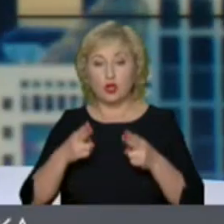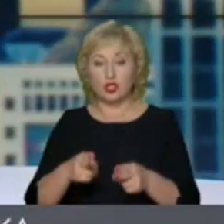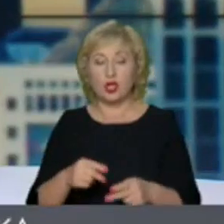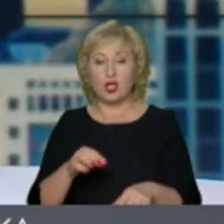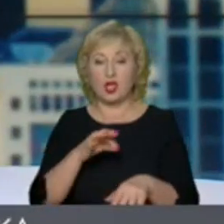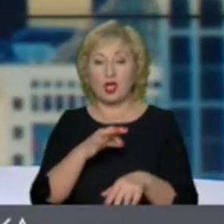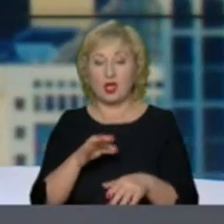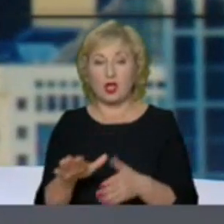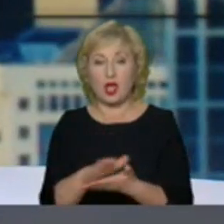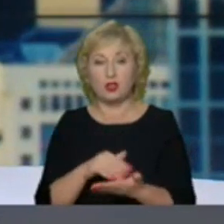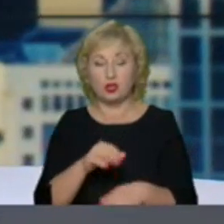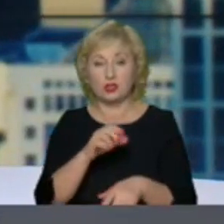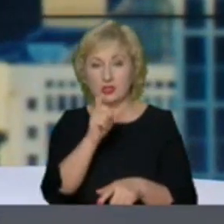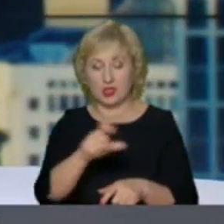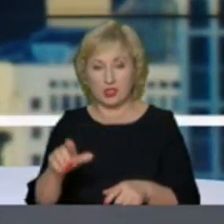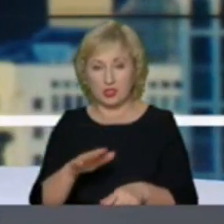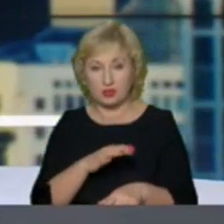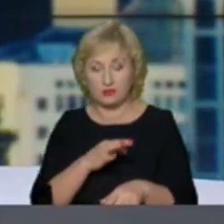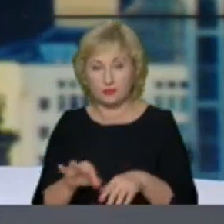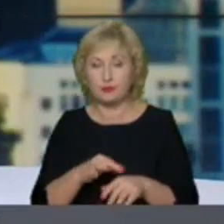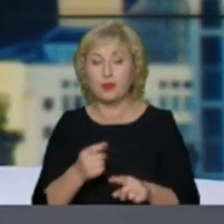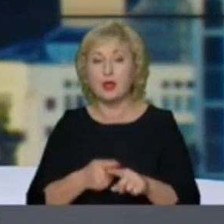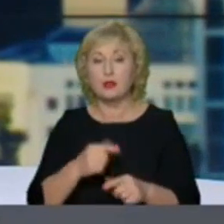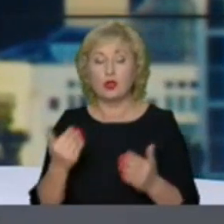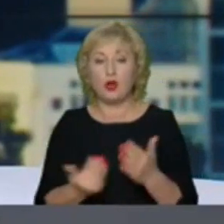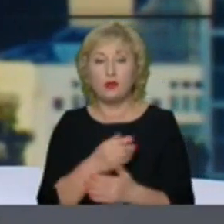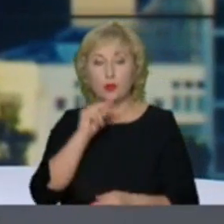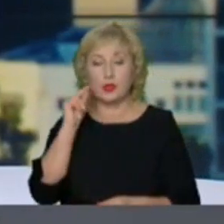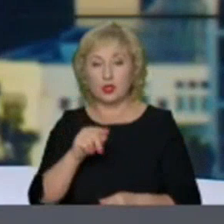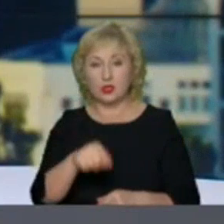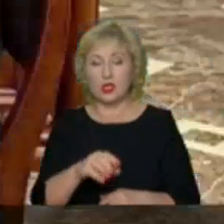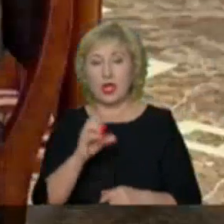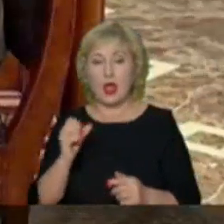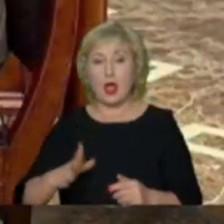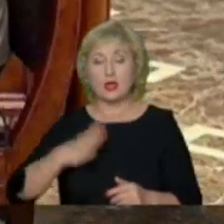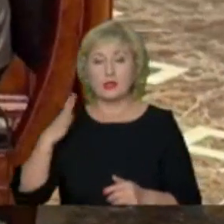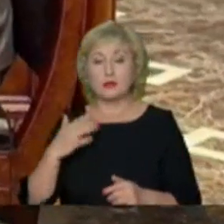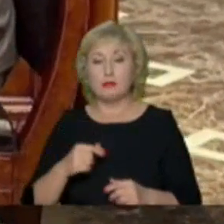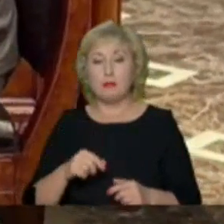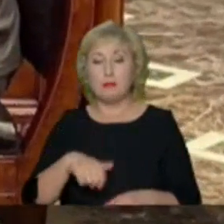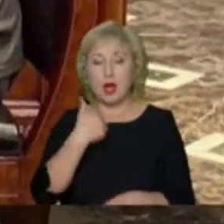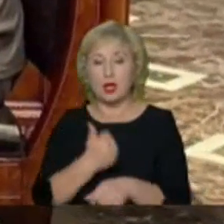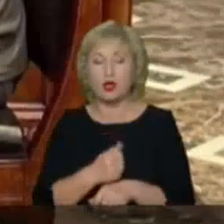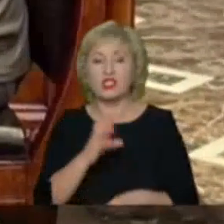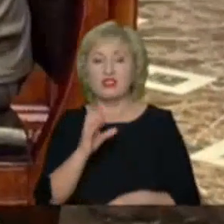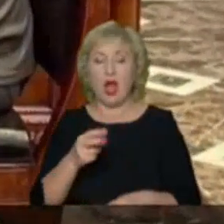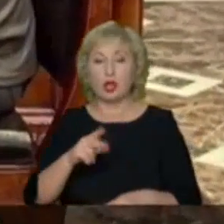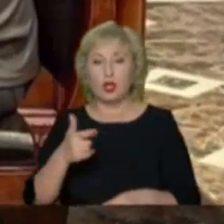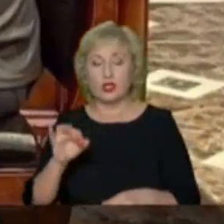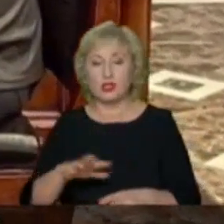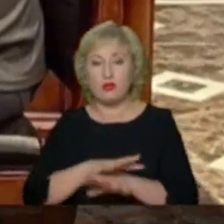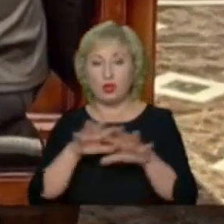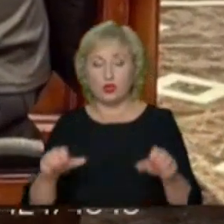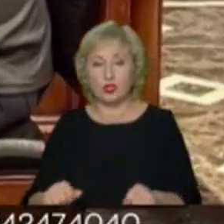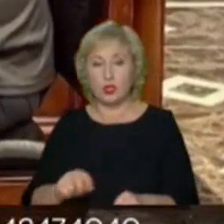Тим часом у Державному бюро розслідувань повідомили нову підозру екс-меру Святогірська. Тепер уже у заволодінні бюджетними коштами на